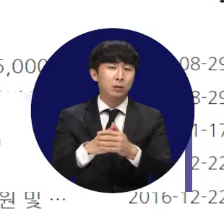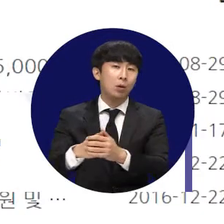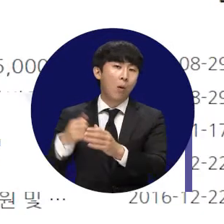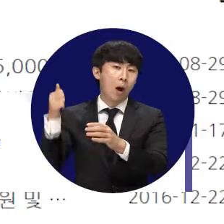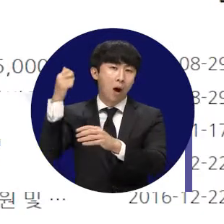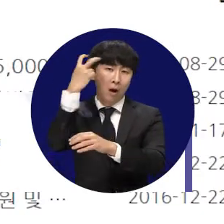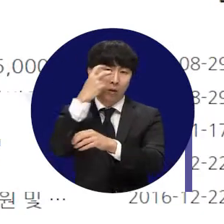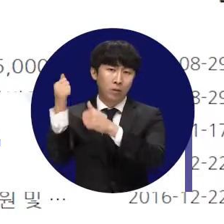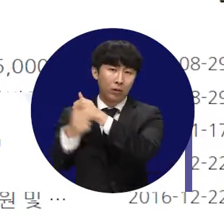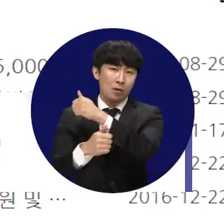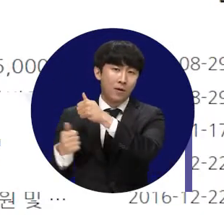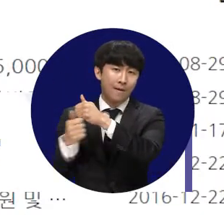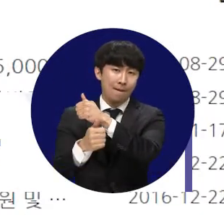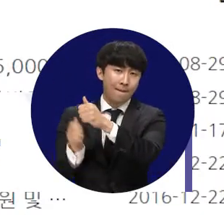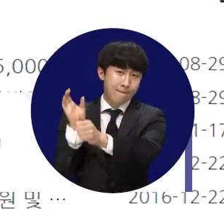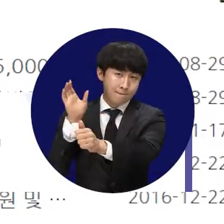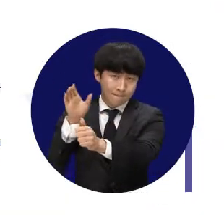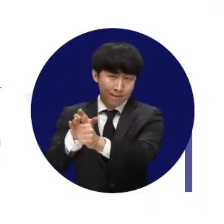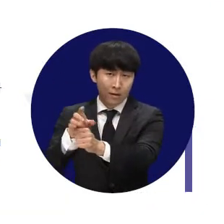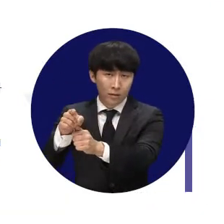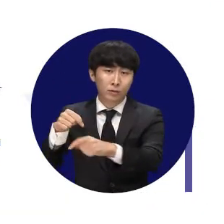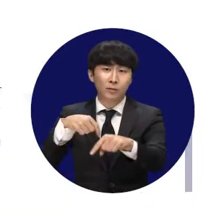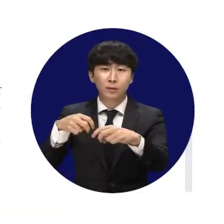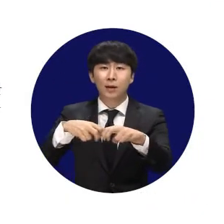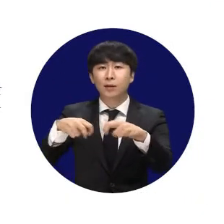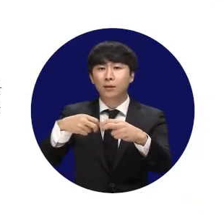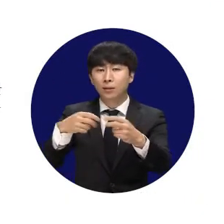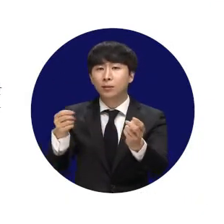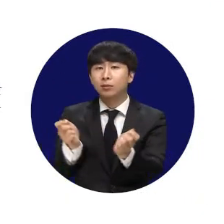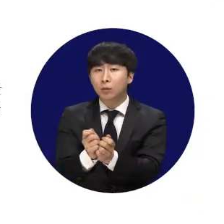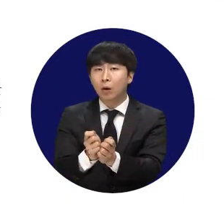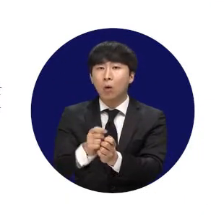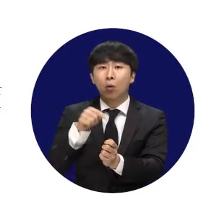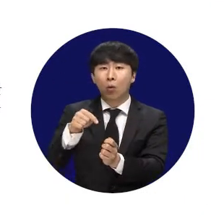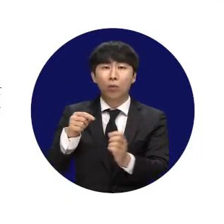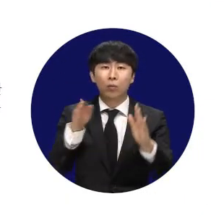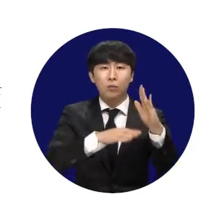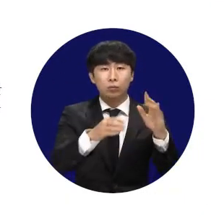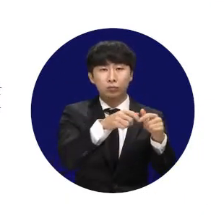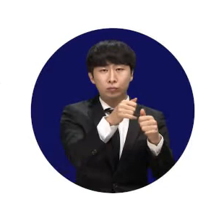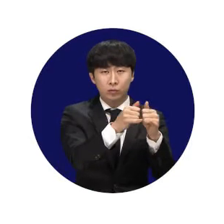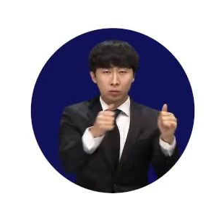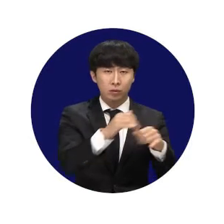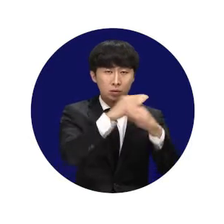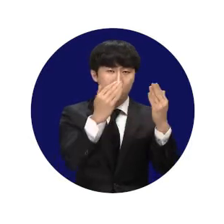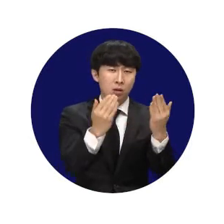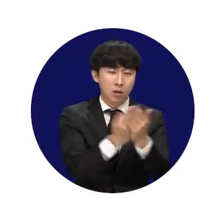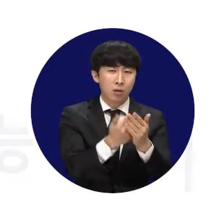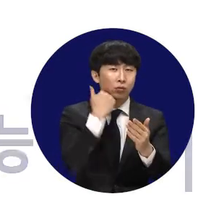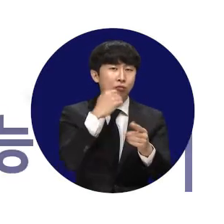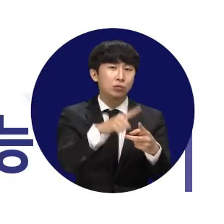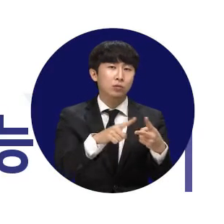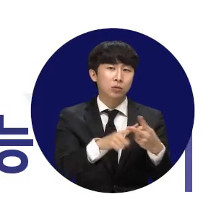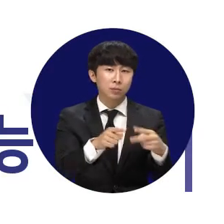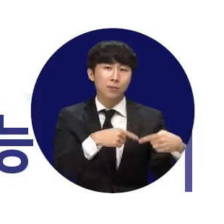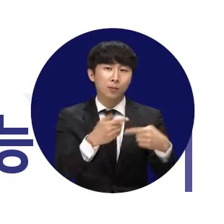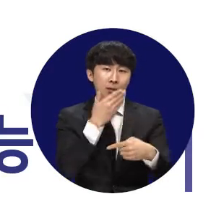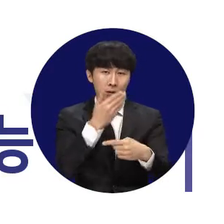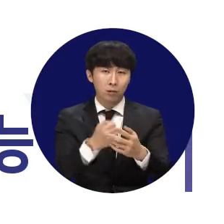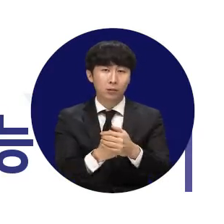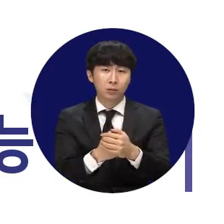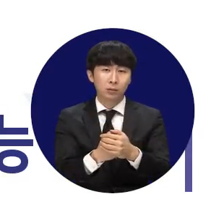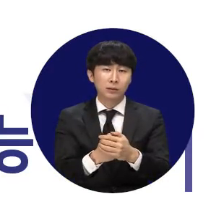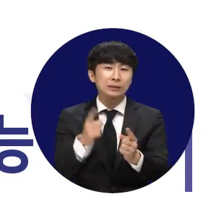공무원이나 사립학교 교원 등 누구나 참여할 수 있는데요. 기탁금은 선거관리위원회에 직접 기탁하거나